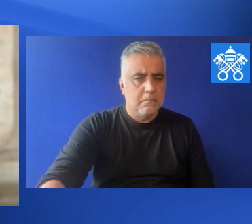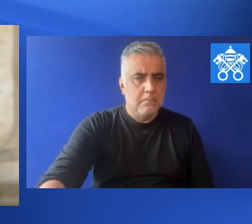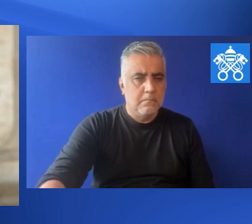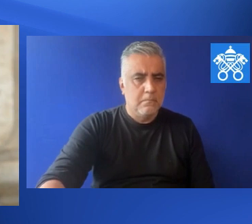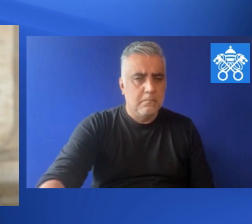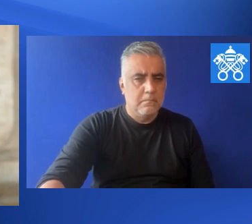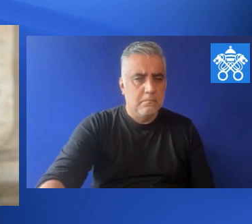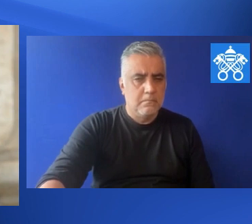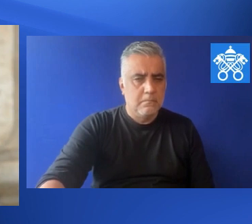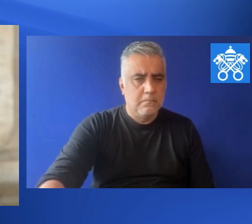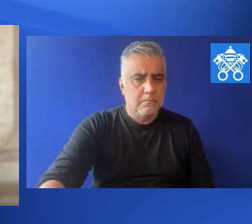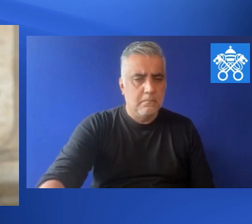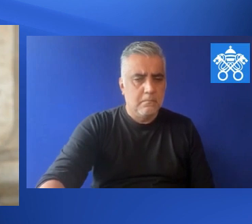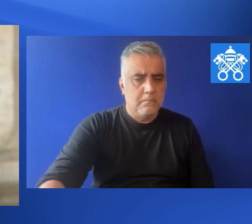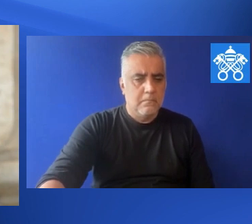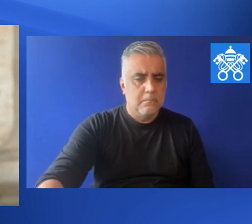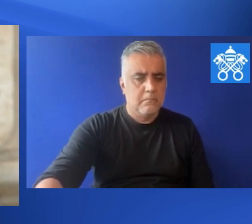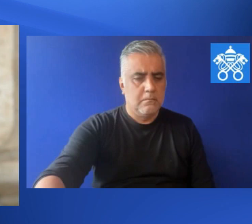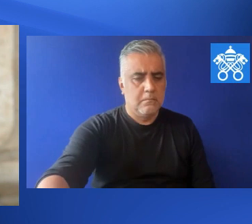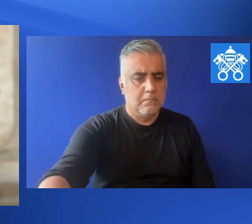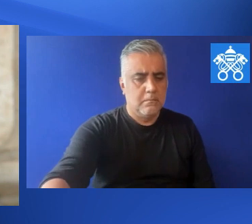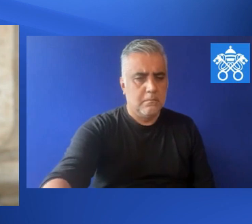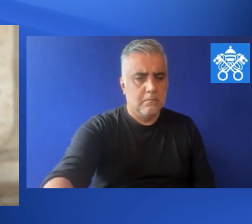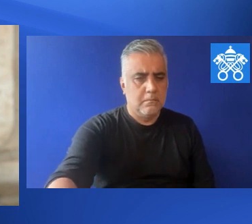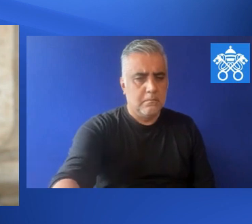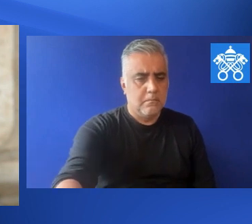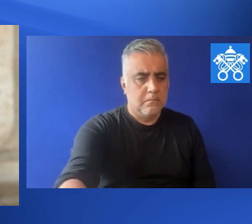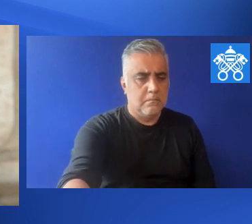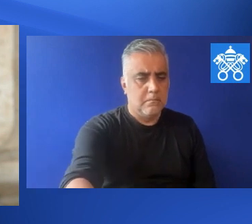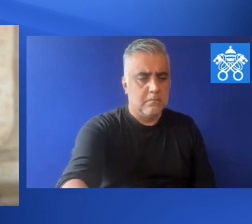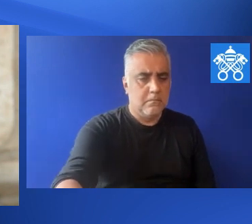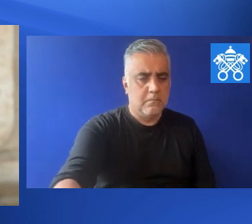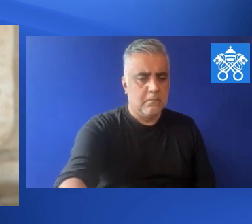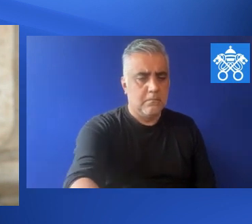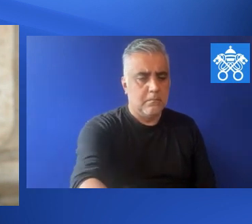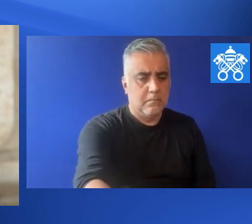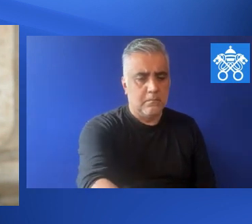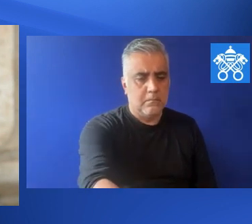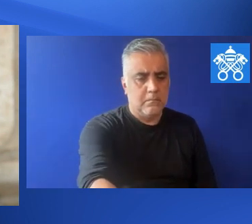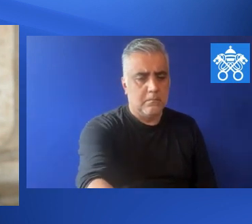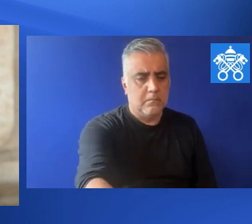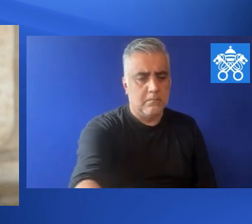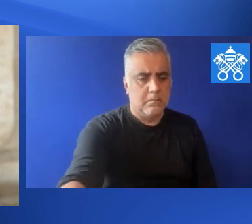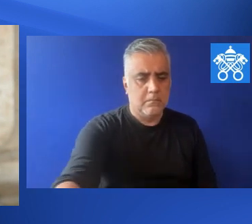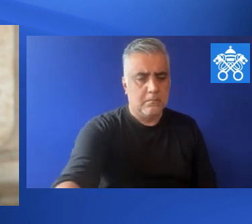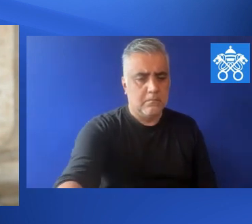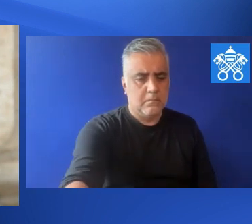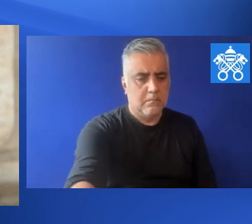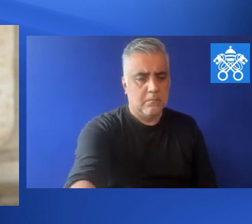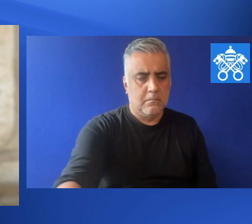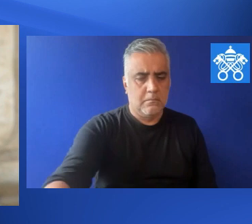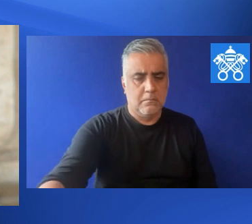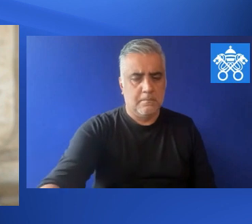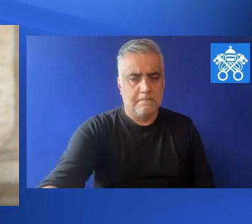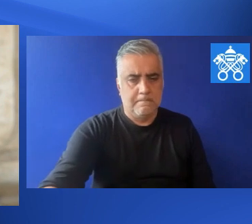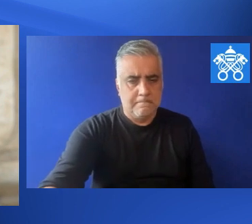den apostolischen Segen erteilen. Gern schließt er darin ihre Angehörigen ein, besonders die Kinder, die